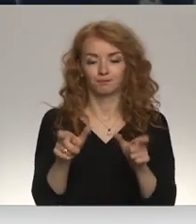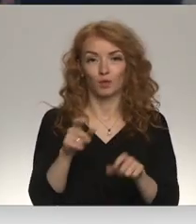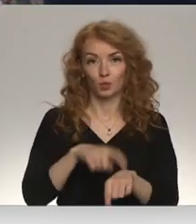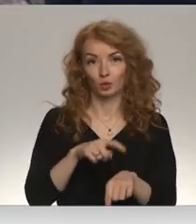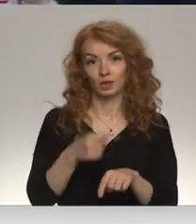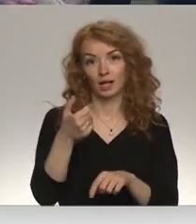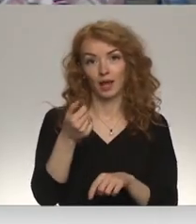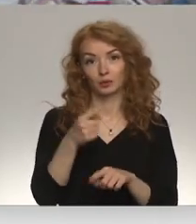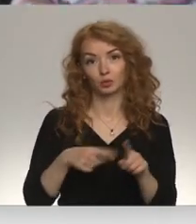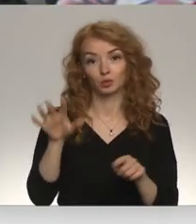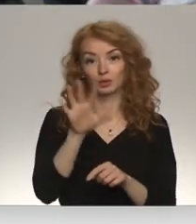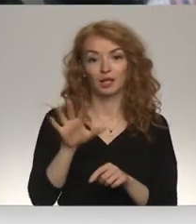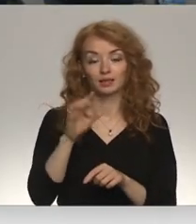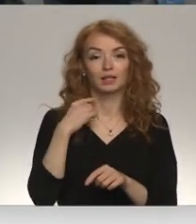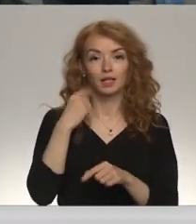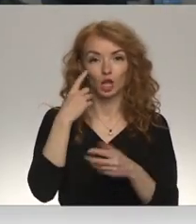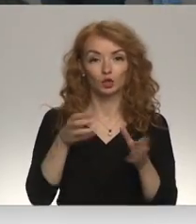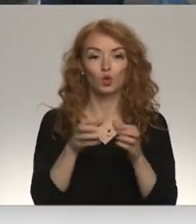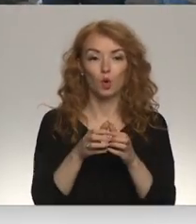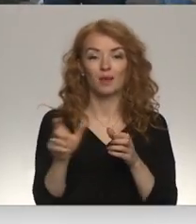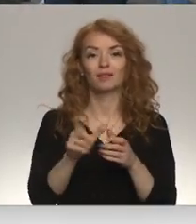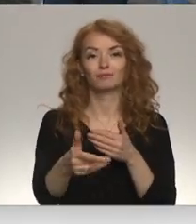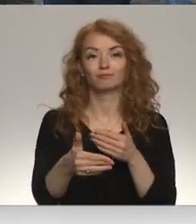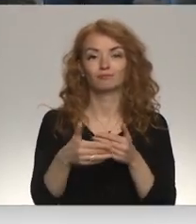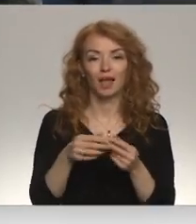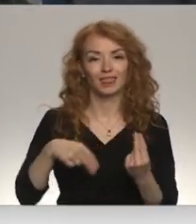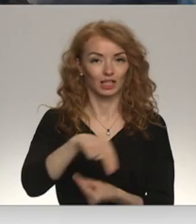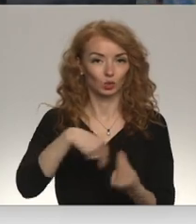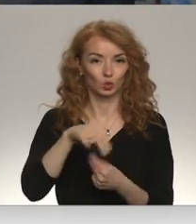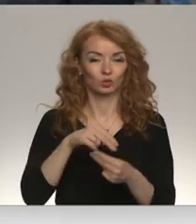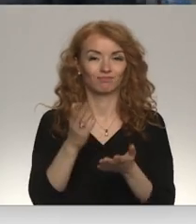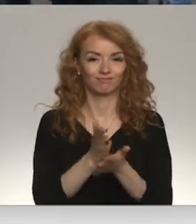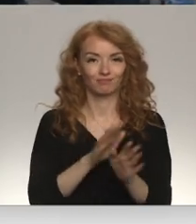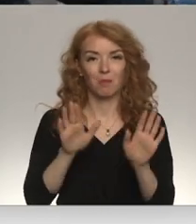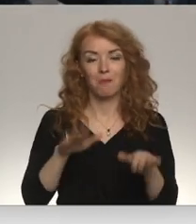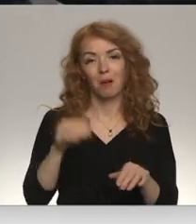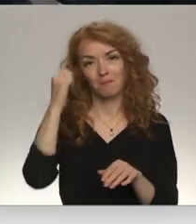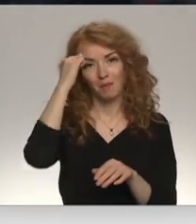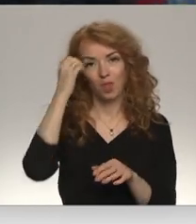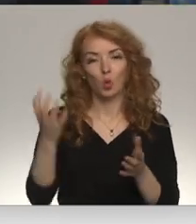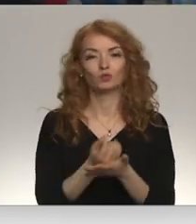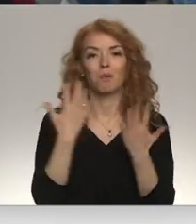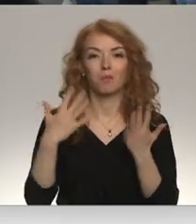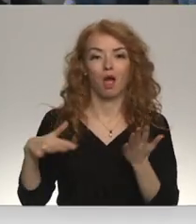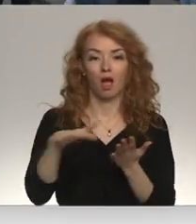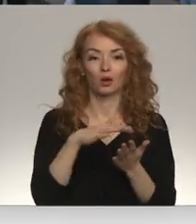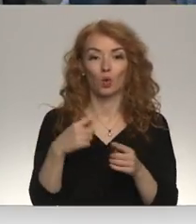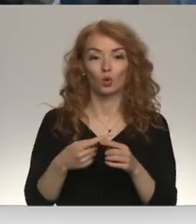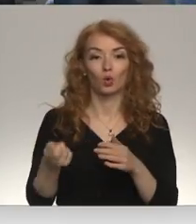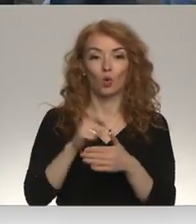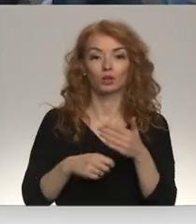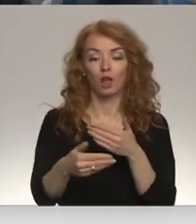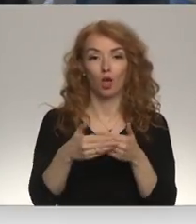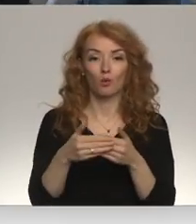ir gandrīz pusi 5 un Rīgas domē noslēgumam tuvojas diskusijas par pieminekļu uzvaras parkā likteni un izskatās, ka noslēgumam tuvojas